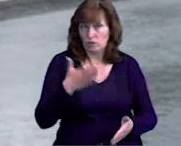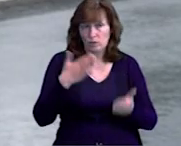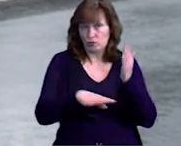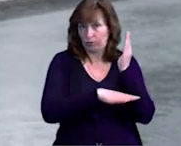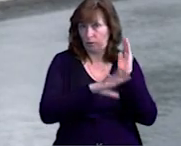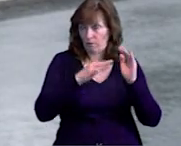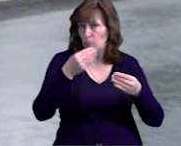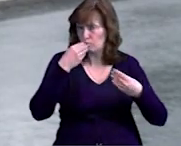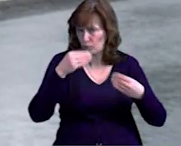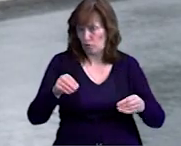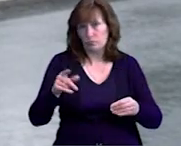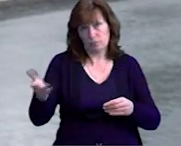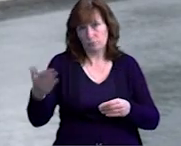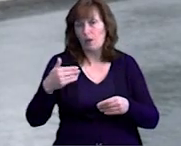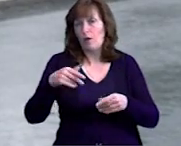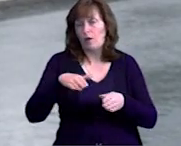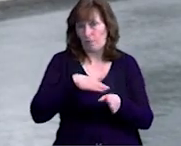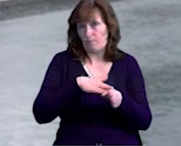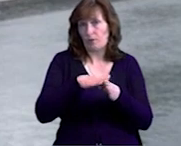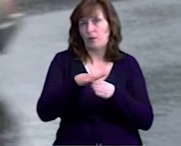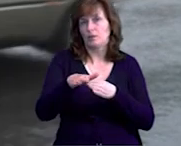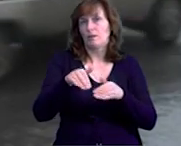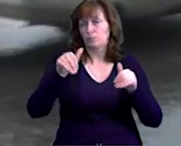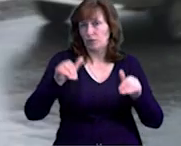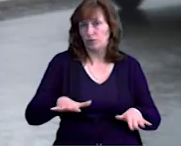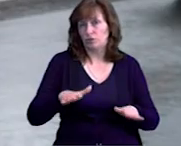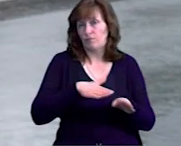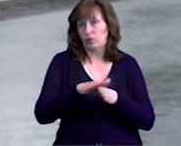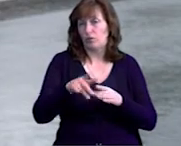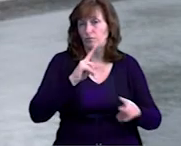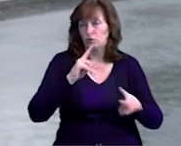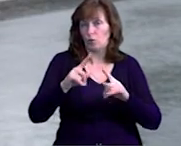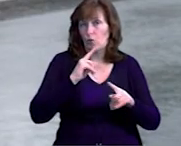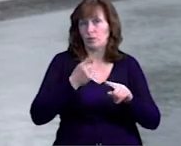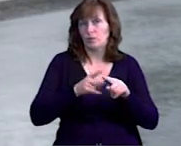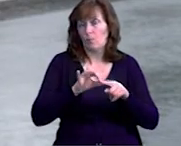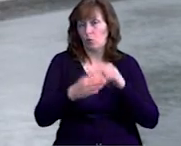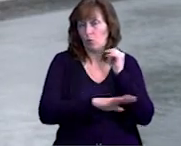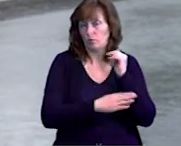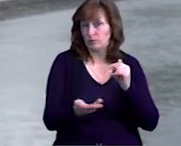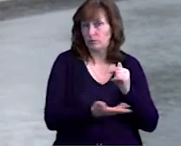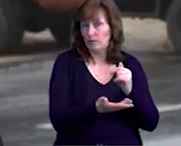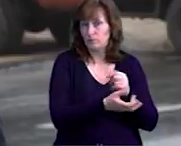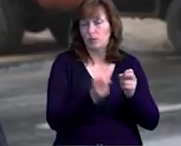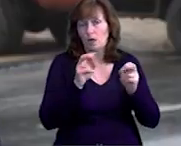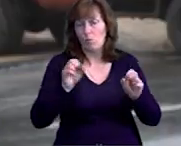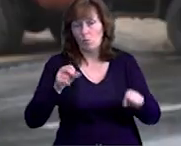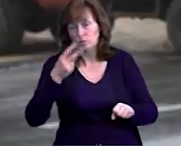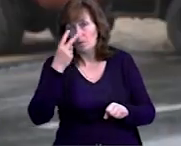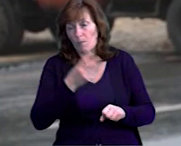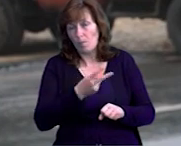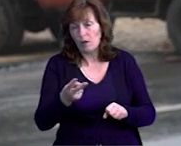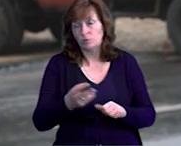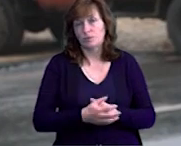здорові, то мало бути рішення виконавчого комітету Чернігівської міської ради про знесення цих зелених насаджень. Ну, як можна